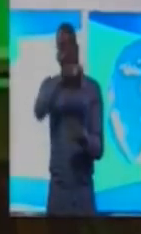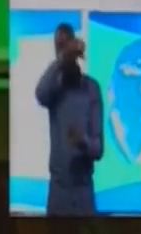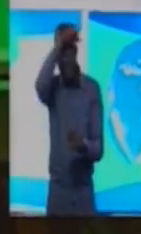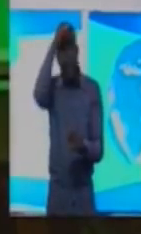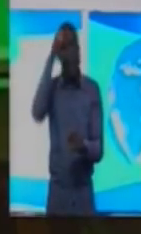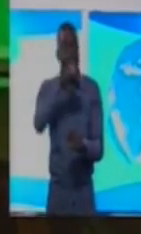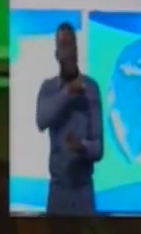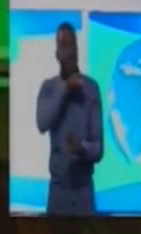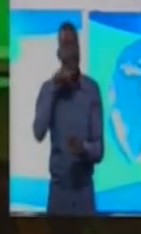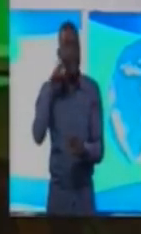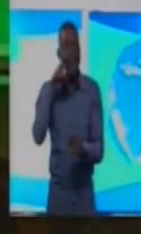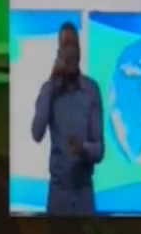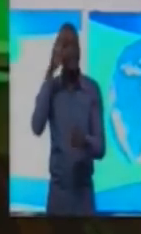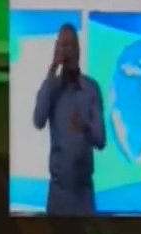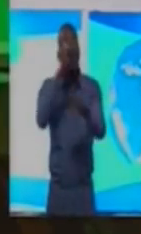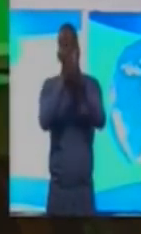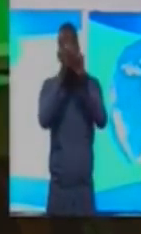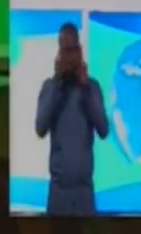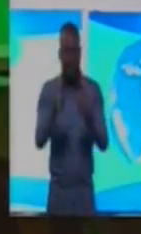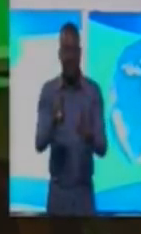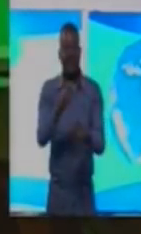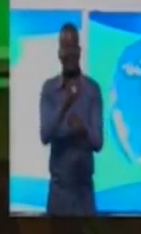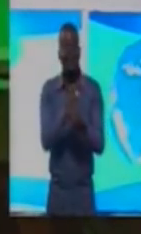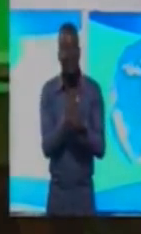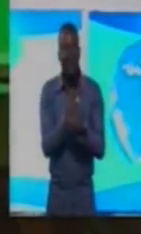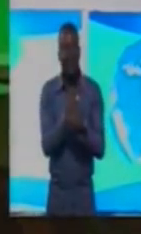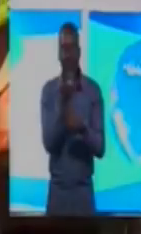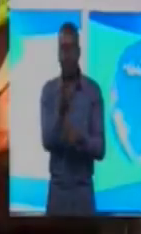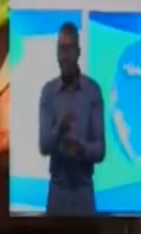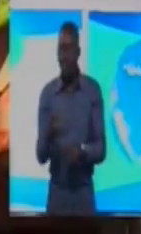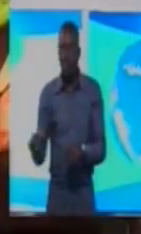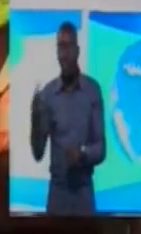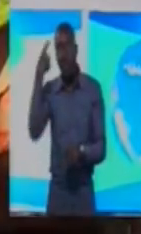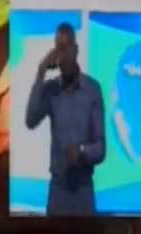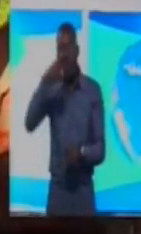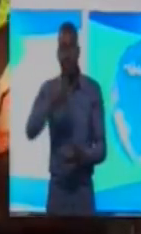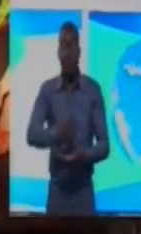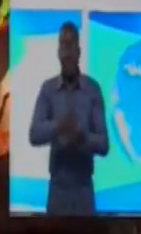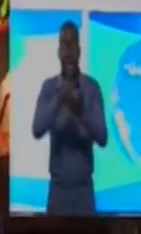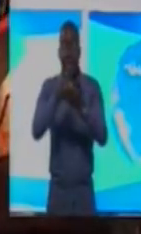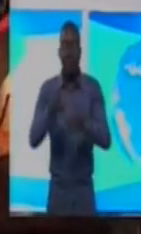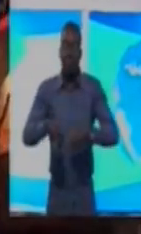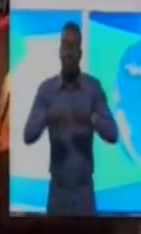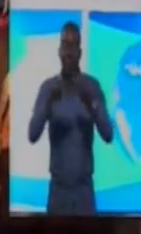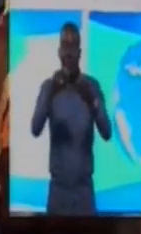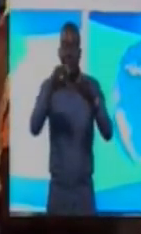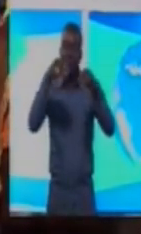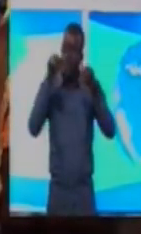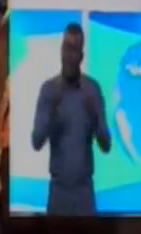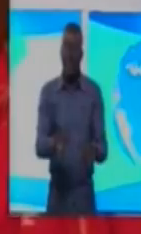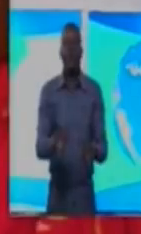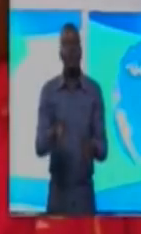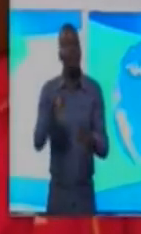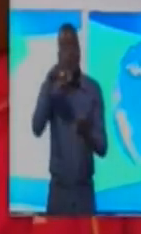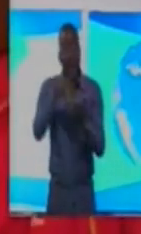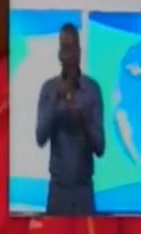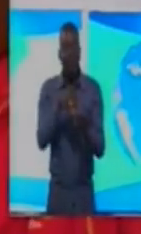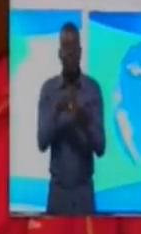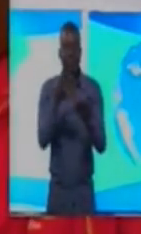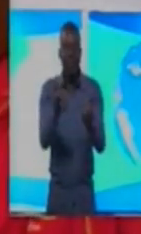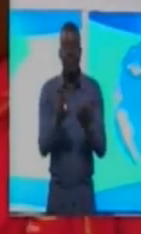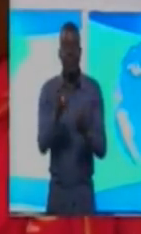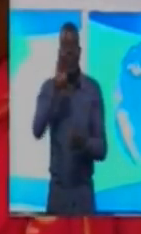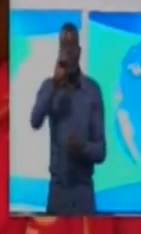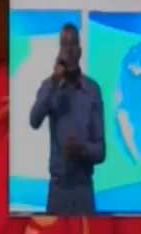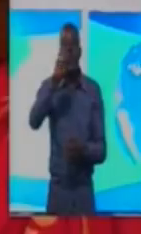Il faut que ces gens qui reçoivent ces choses sachent que Et pour l'aide qu'on leur apporte, ce n'est pas pour rester encore dans les besoins. L'ONG